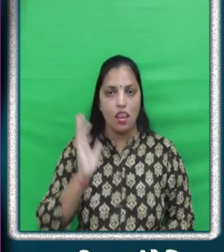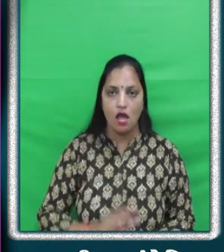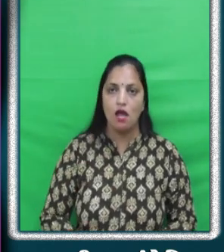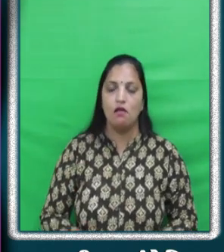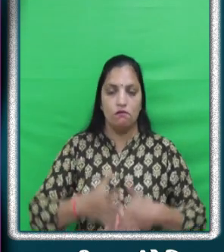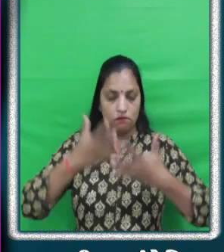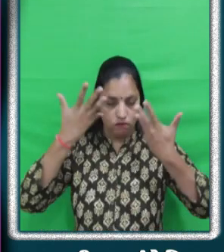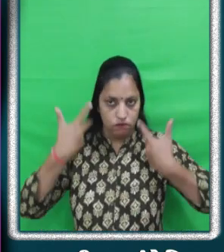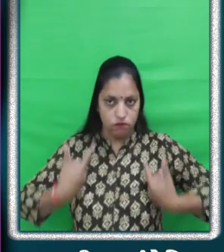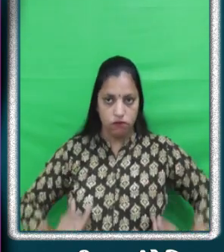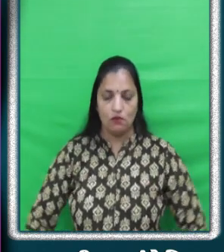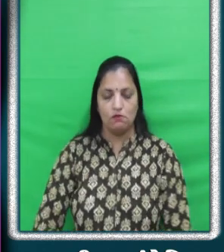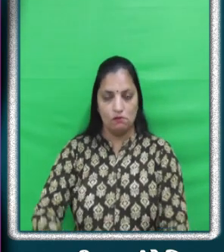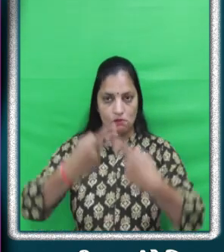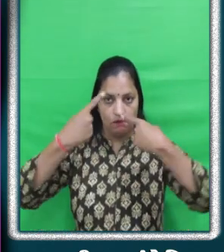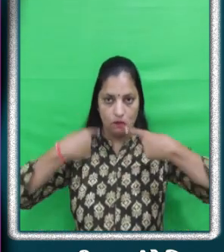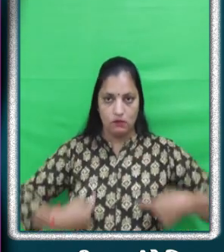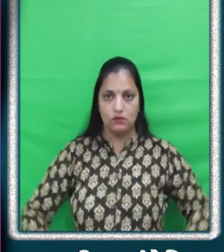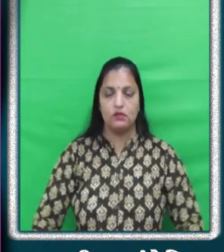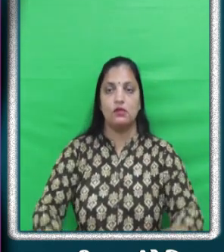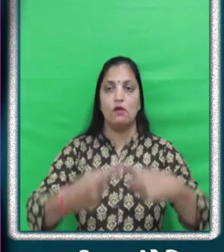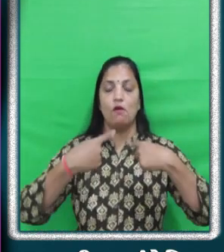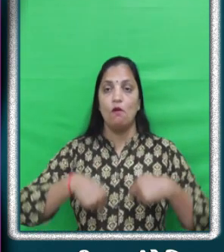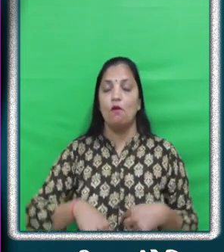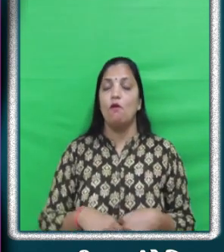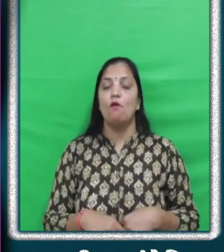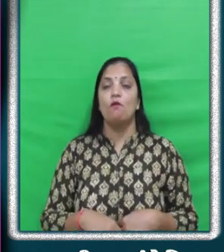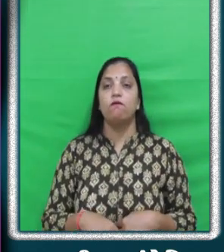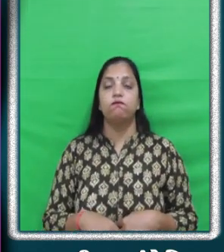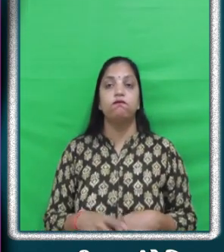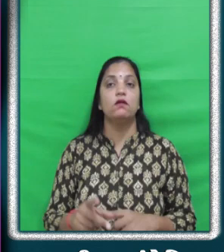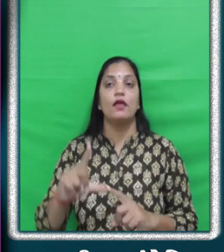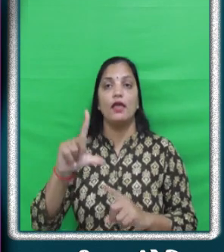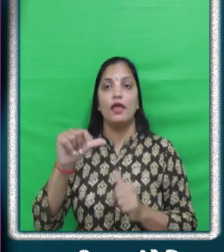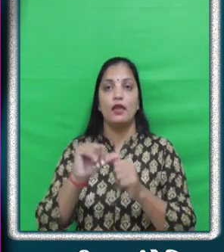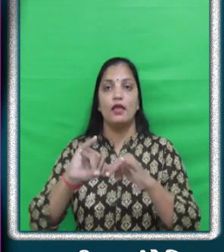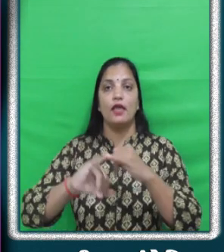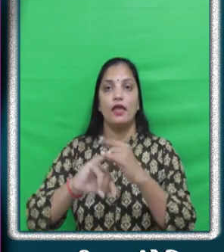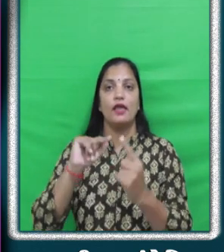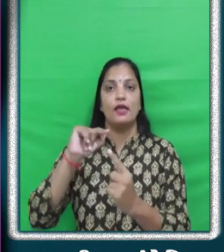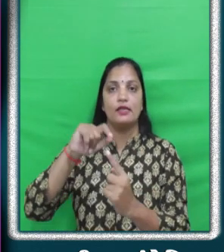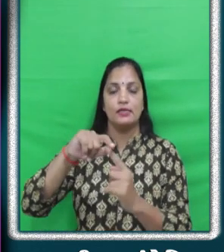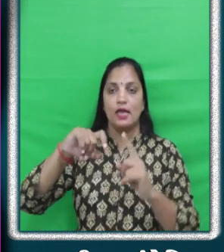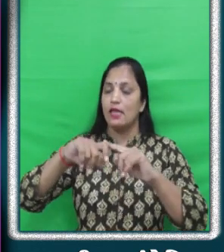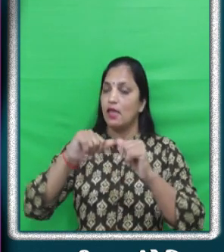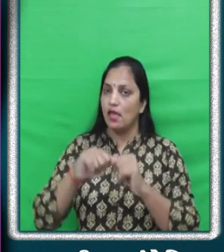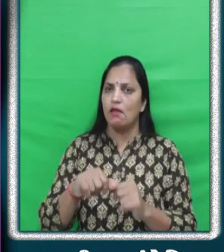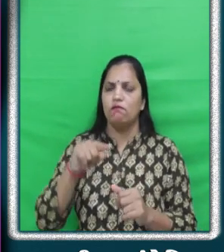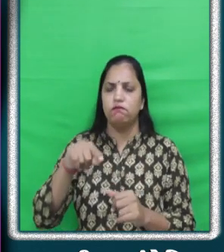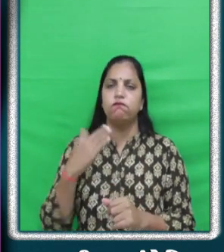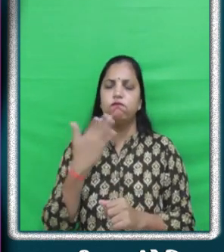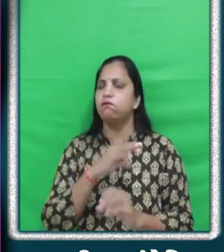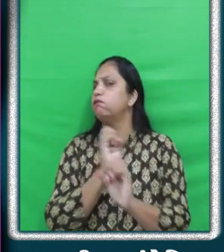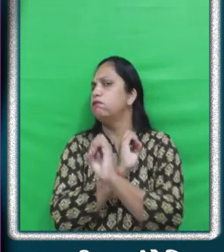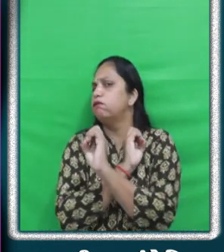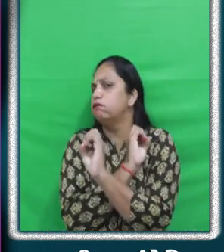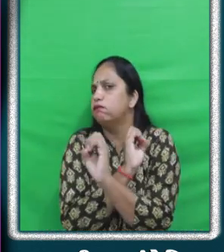પણ શરીરની અંદર પરિવહન કરતું પ્રવાહી જે છે લસિકા તે રંગવિહીન છે, તેનો કોઈ રંગ